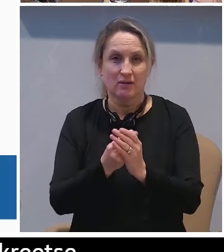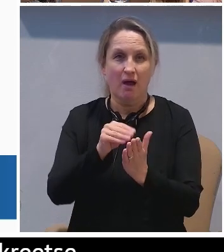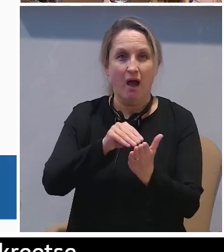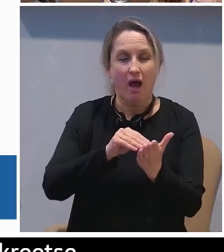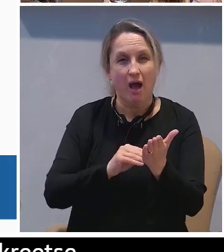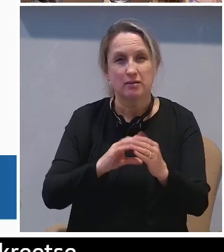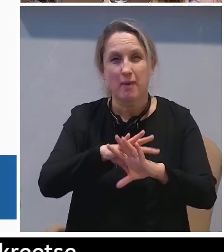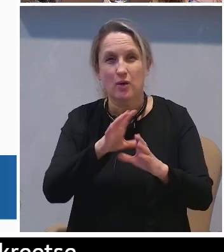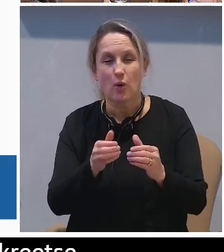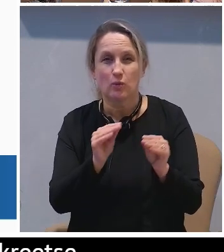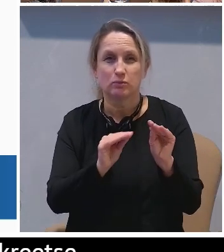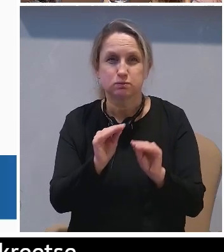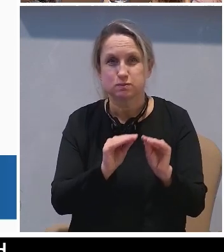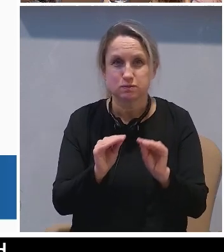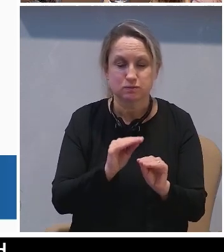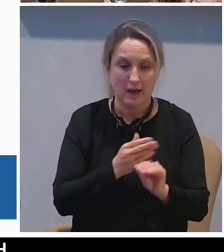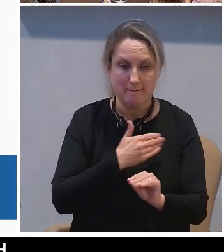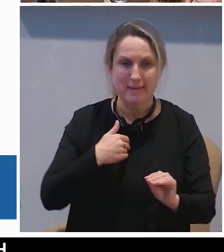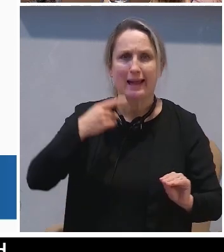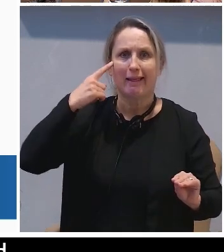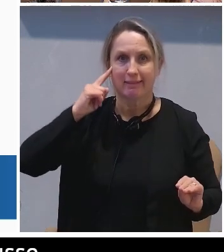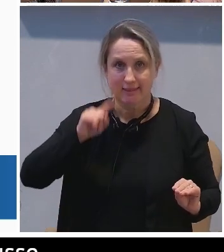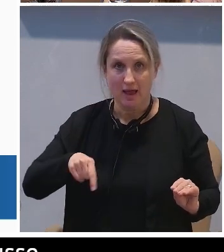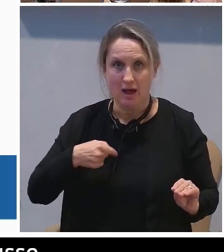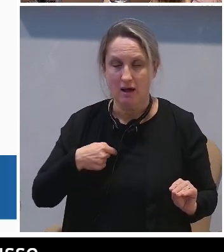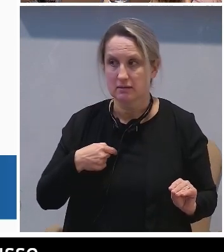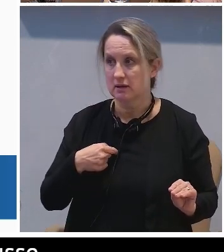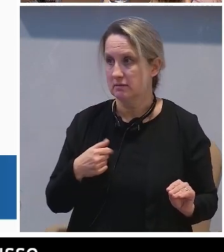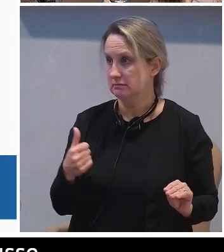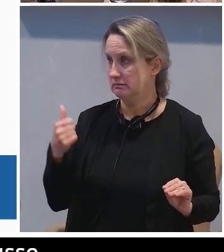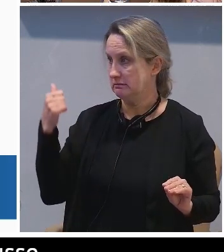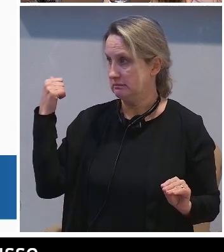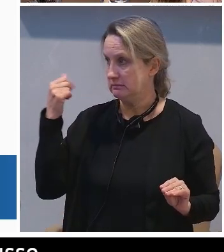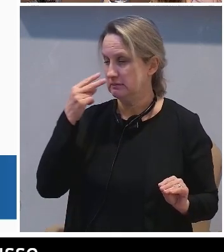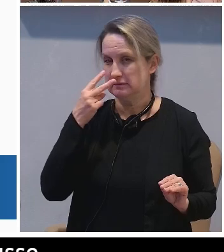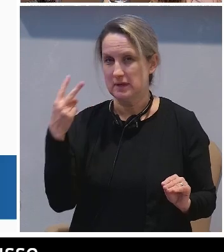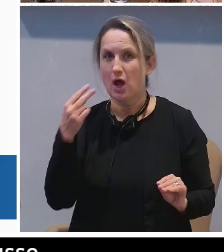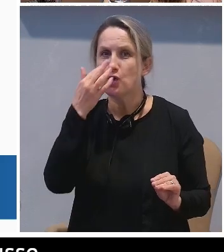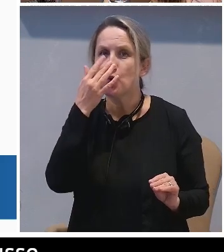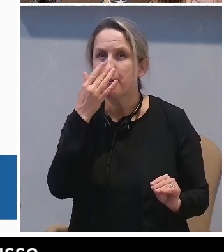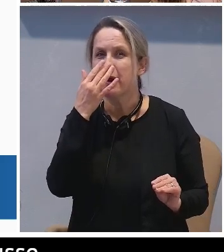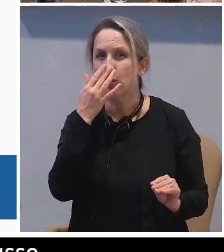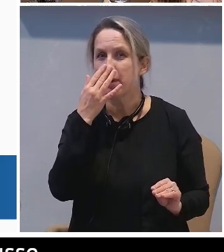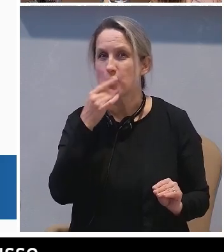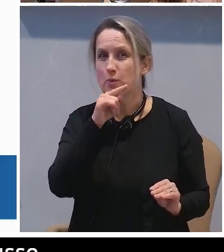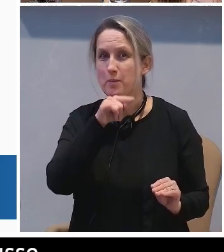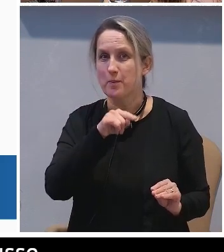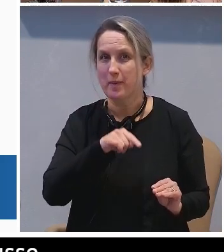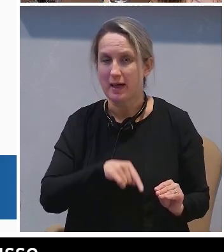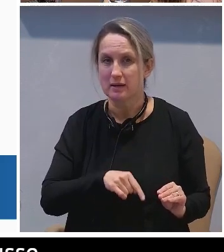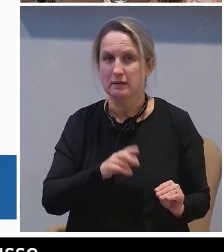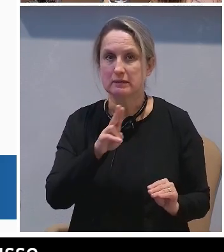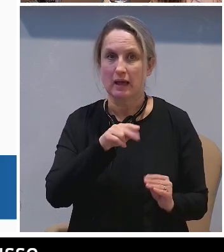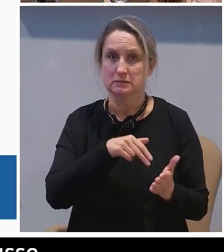andmekogu ja last minule, year, we meile have been updating teadaolevalt our siin on nüüd database. näha need To our numbrid, knowledge, kes on